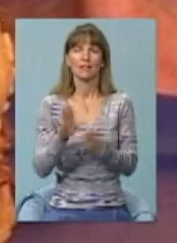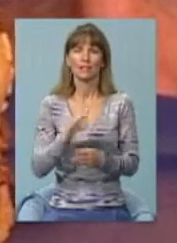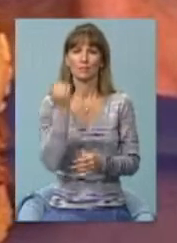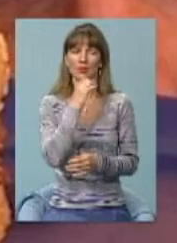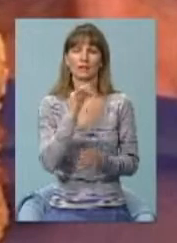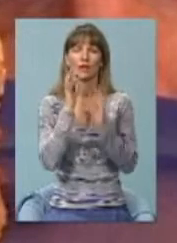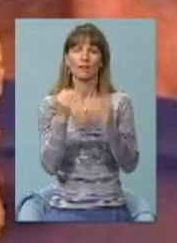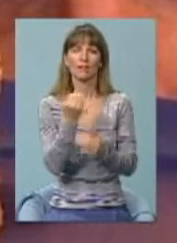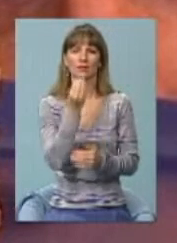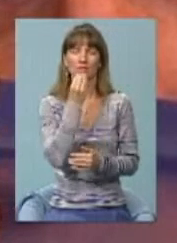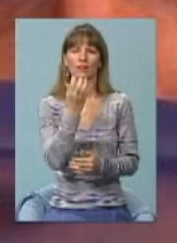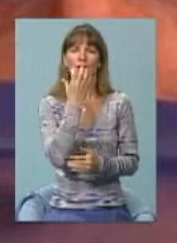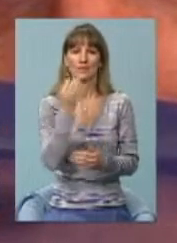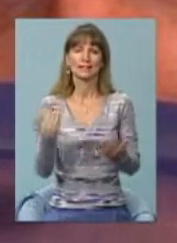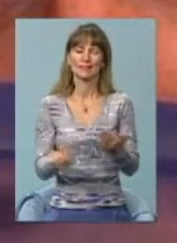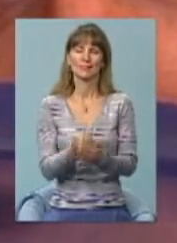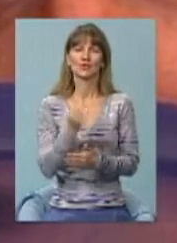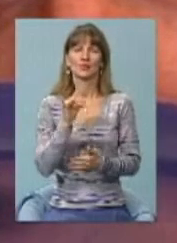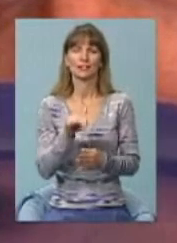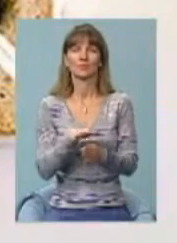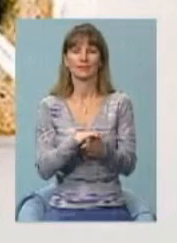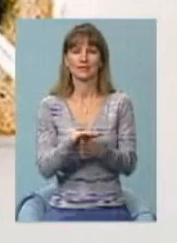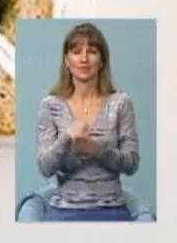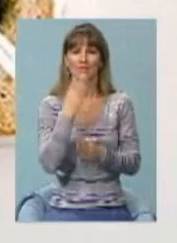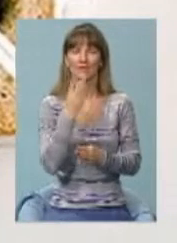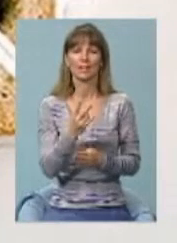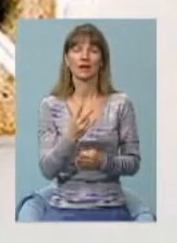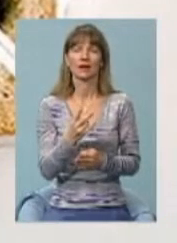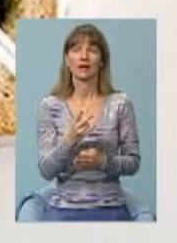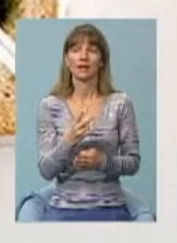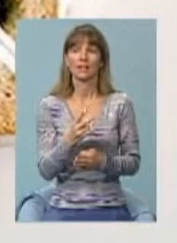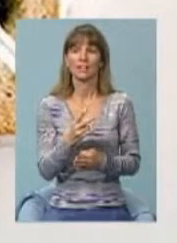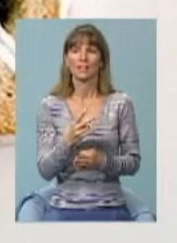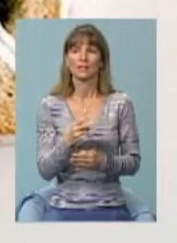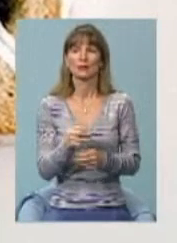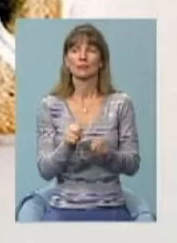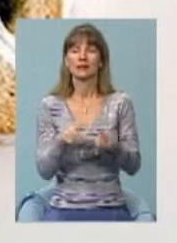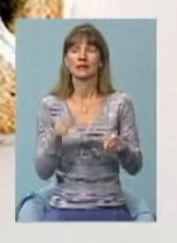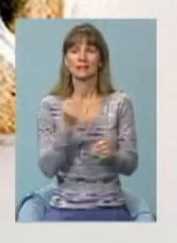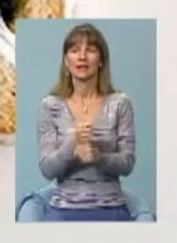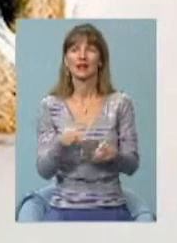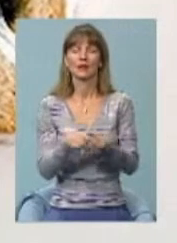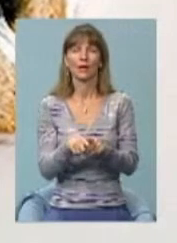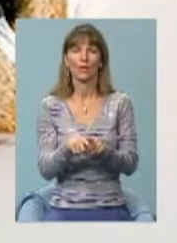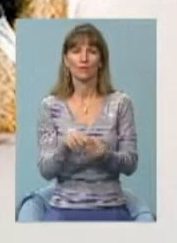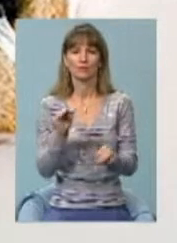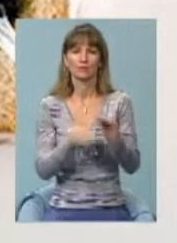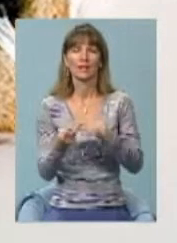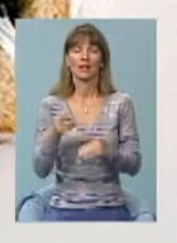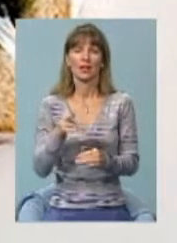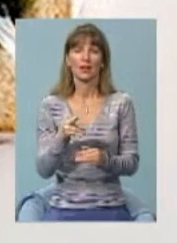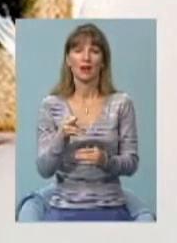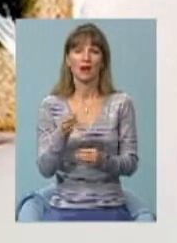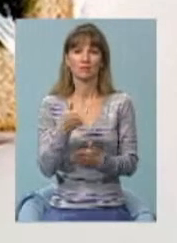збереже вашу їжу у теплому, свіжому та цілому вигляді. Елементарний лайфхак – зробити таку упаковку для бутербродів